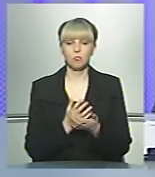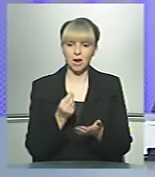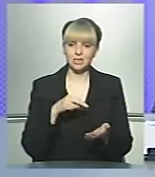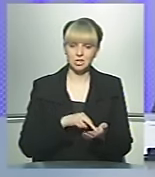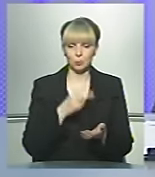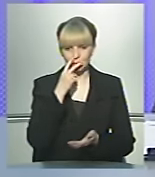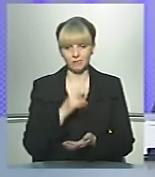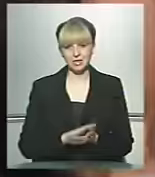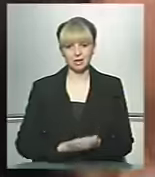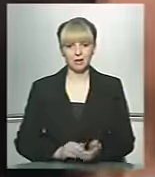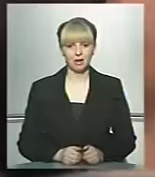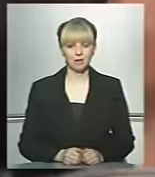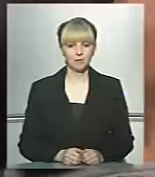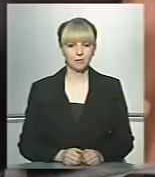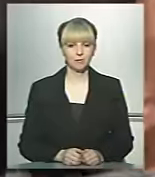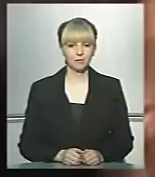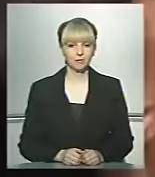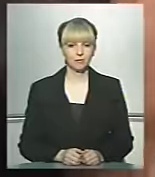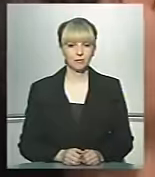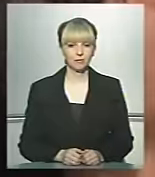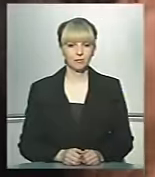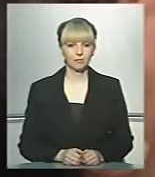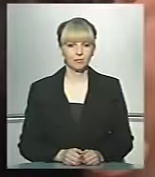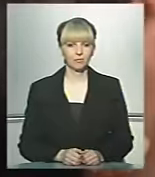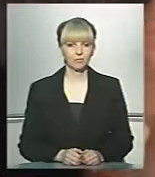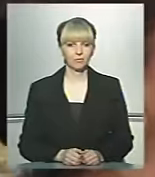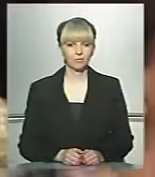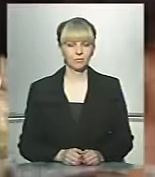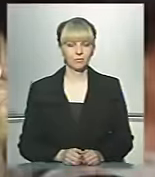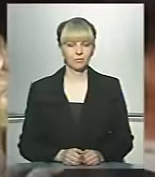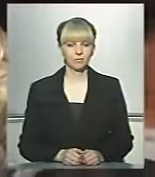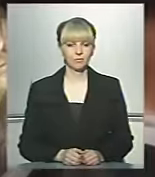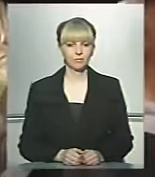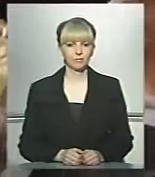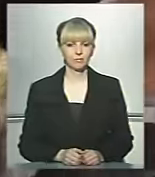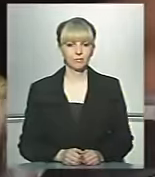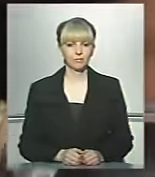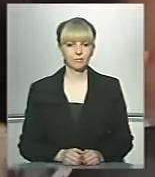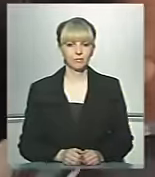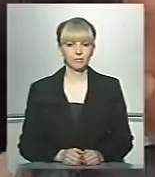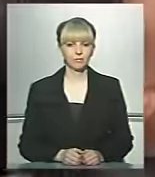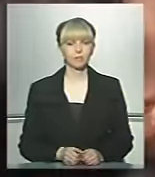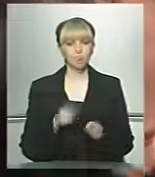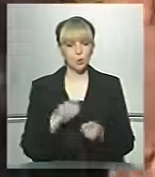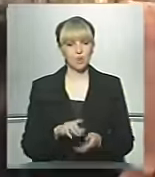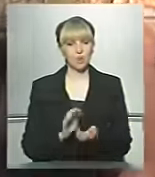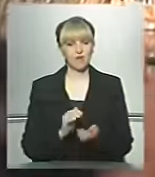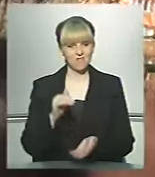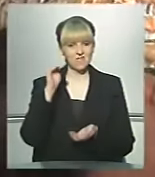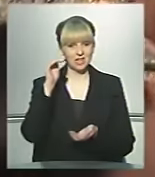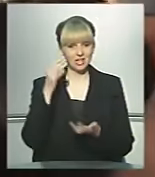– далі у сюжеті. Політаю, політаю, політаю. Та люби вилітати такі